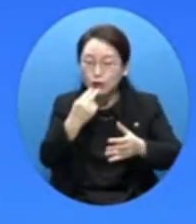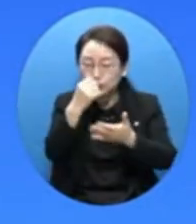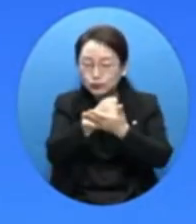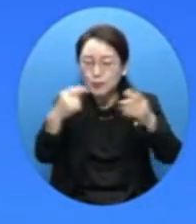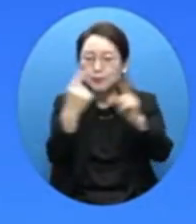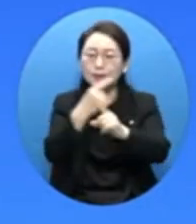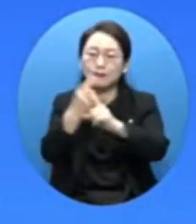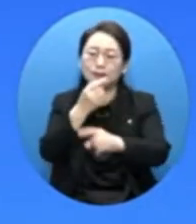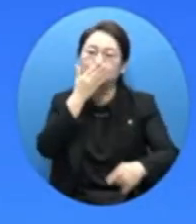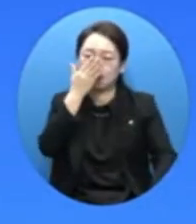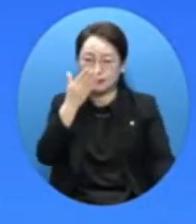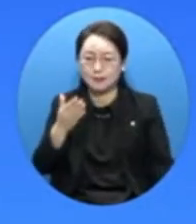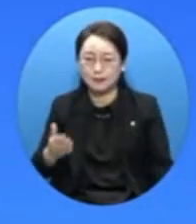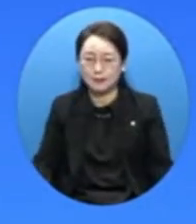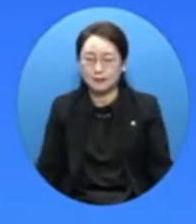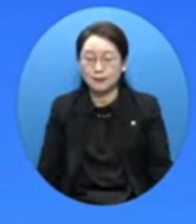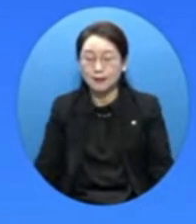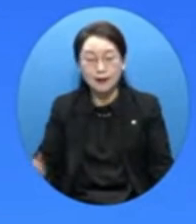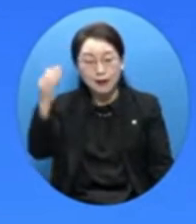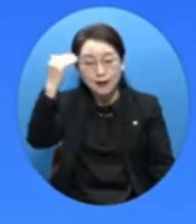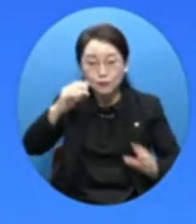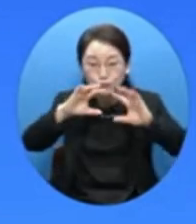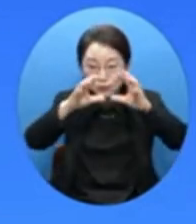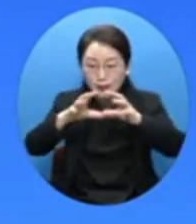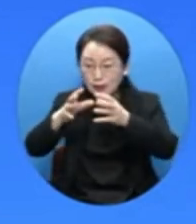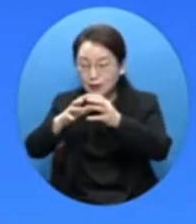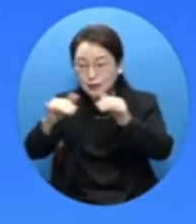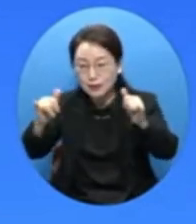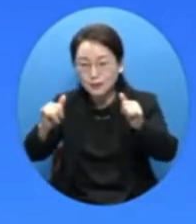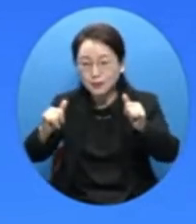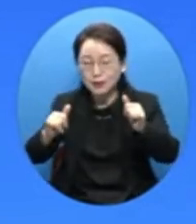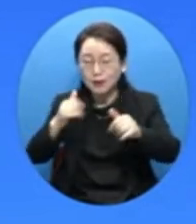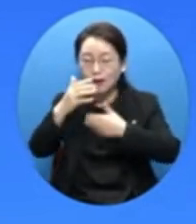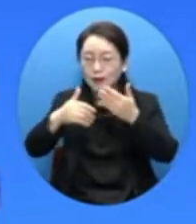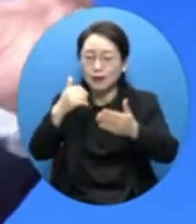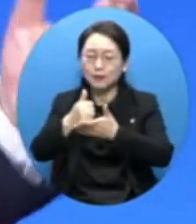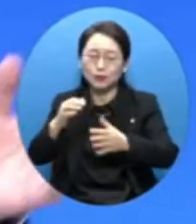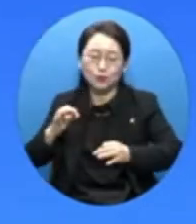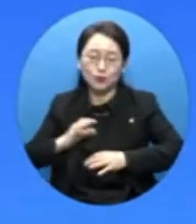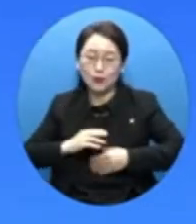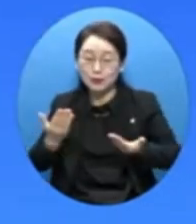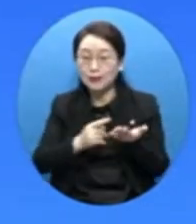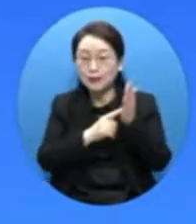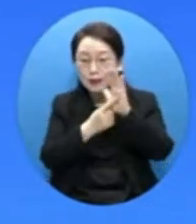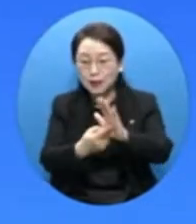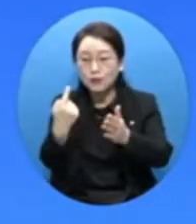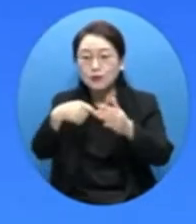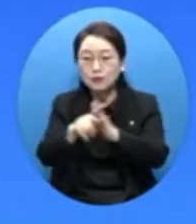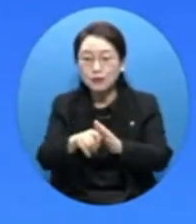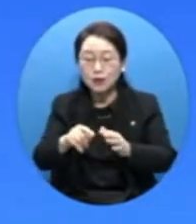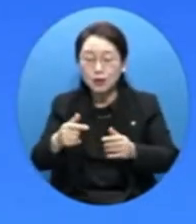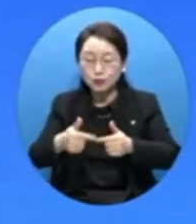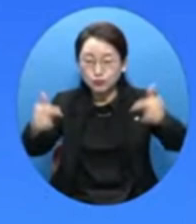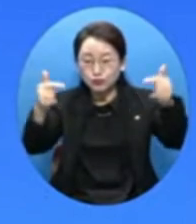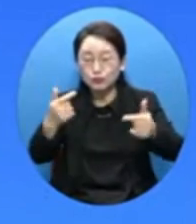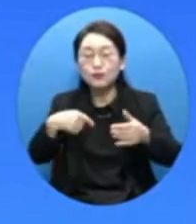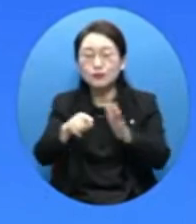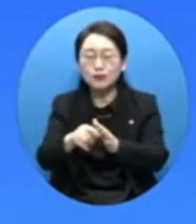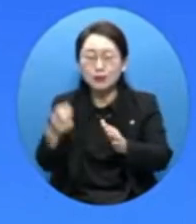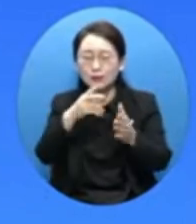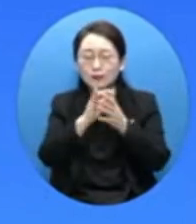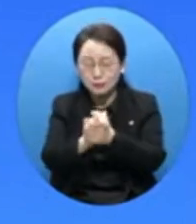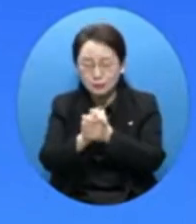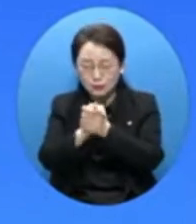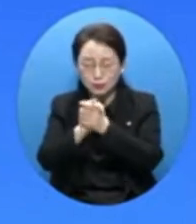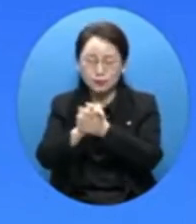바꾸어 주시는 것입니다. 이 나라와 이 민족 가운데 하나님의 놀라운 역사가 나타나기 위해서 놀라운 부흥이 일어나기 위해서 우리는 기도하고 또 기도하고